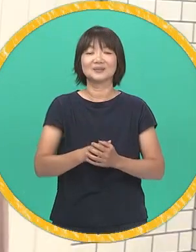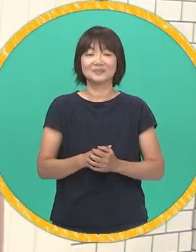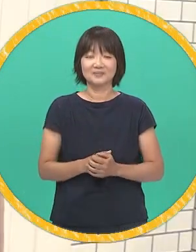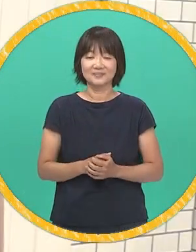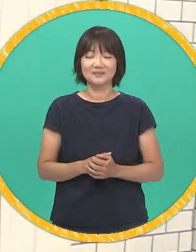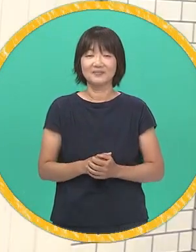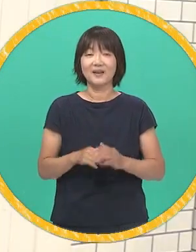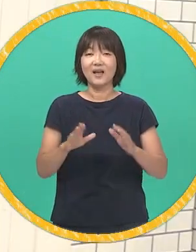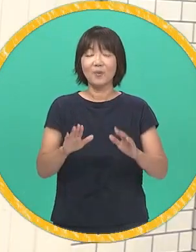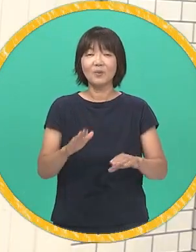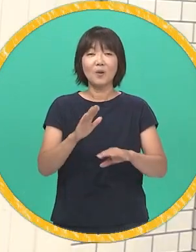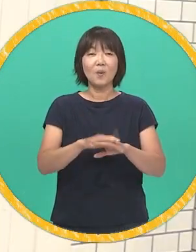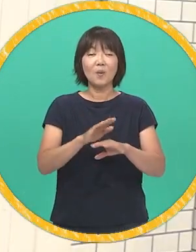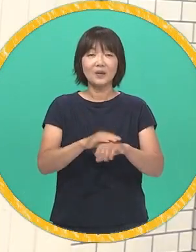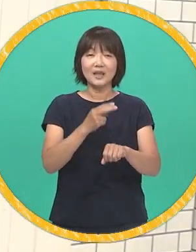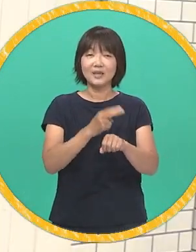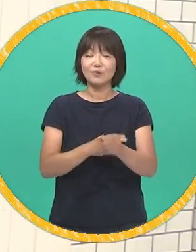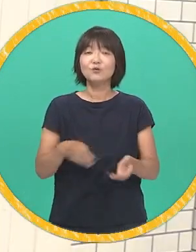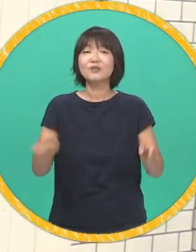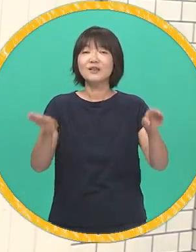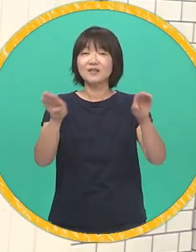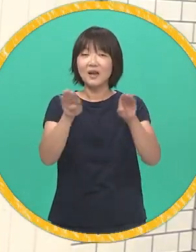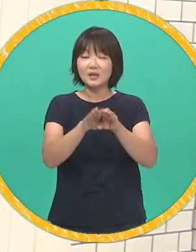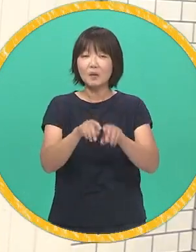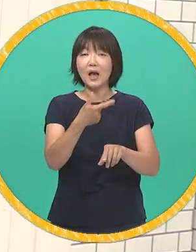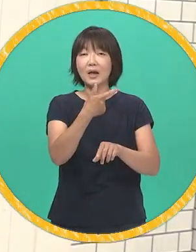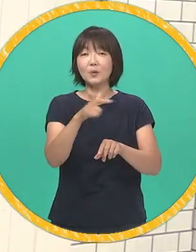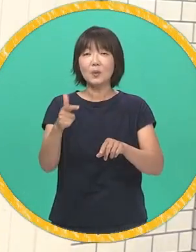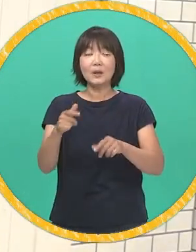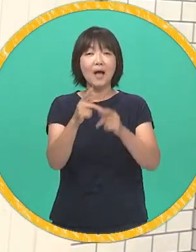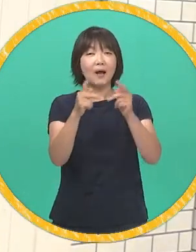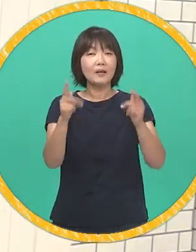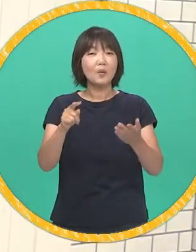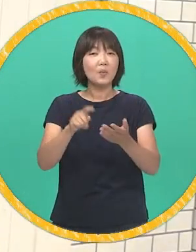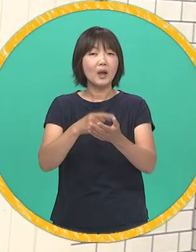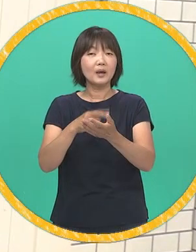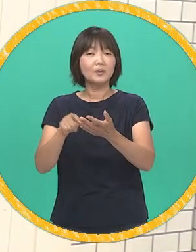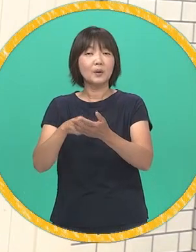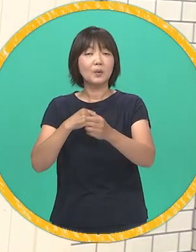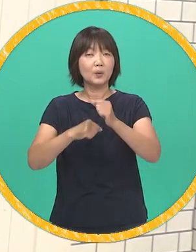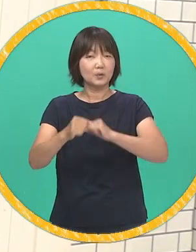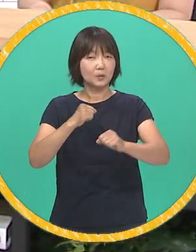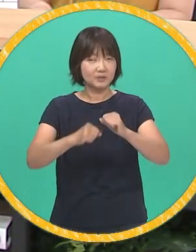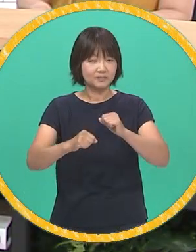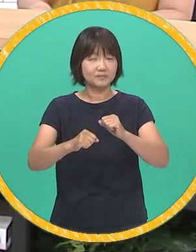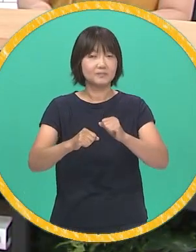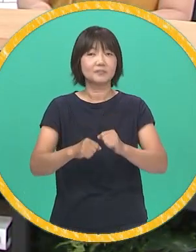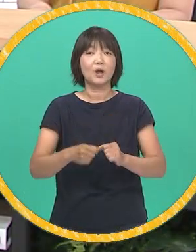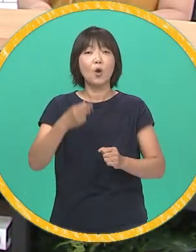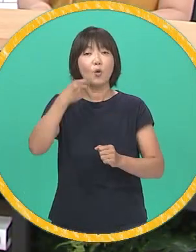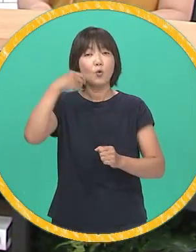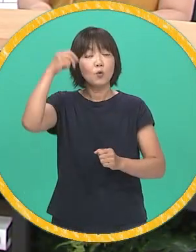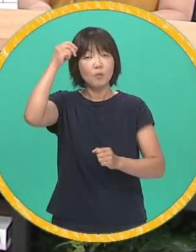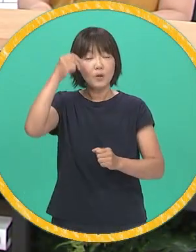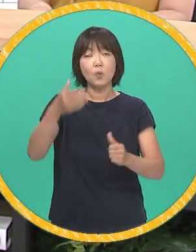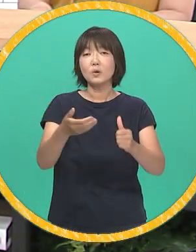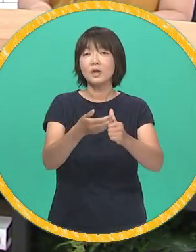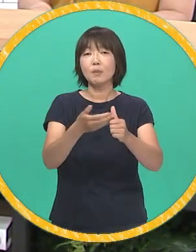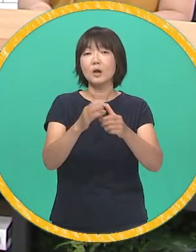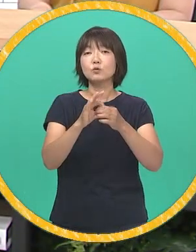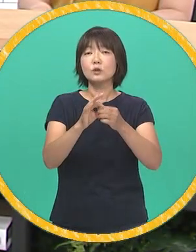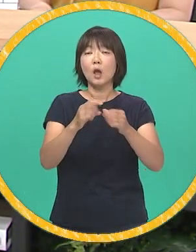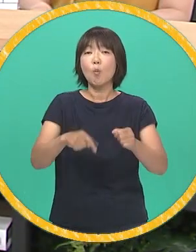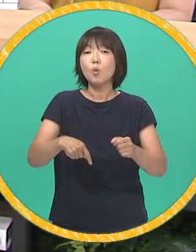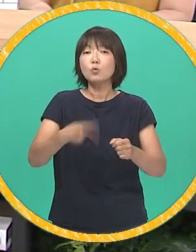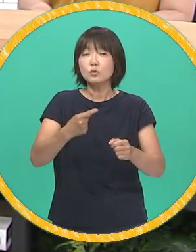夏農業技術センターでは喉に関する様々な課題の解決に取り組んでいるんですが梅野このね栽培については